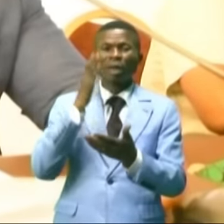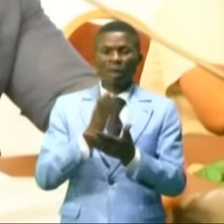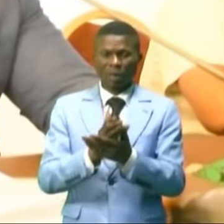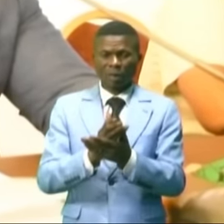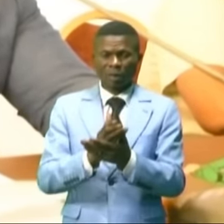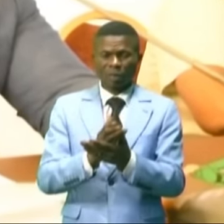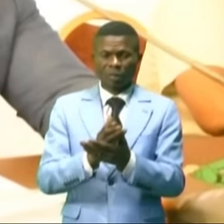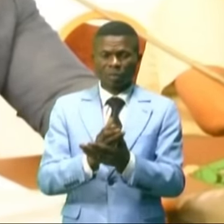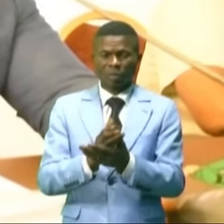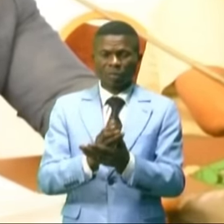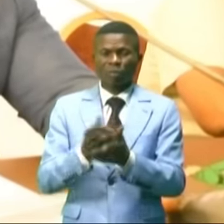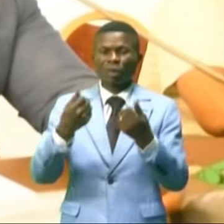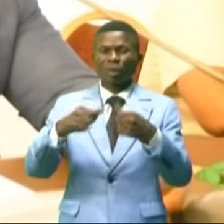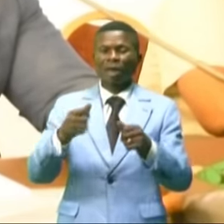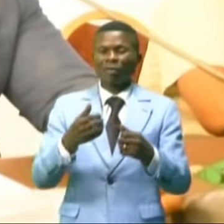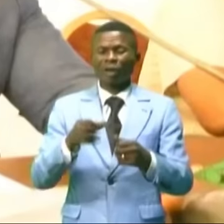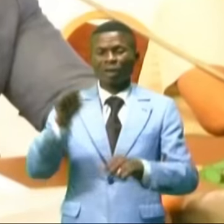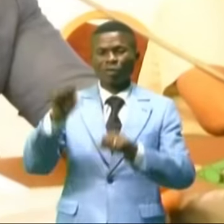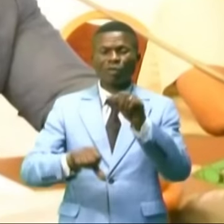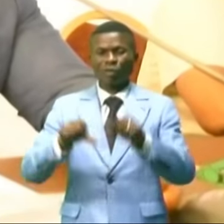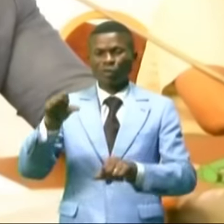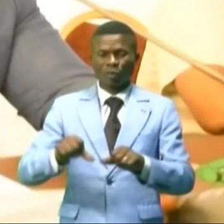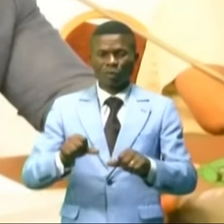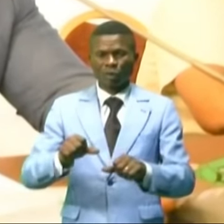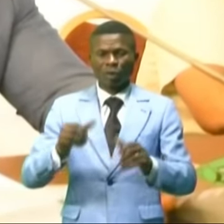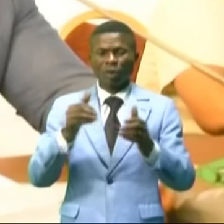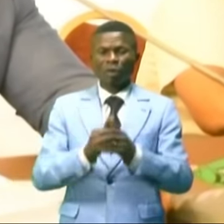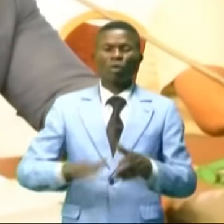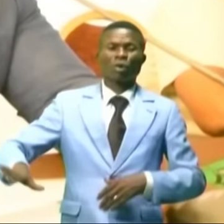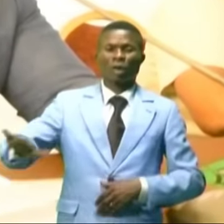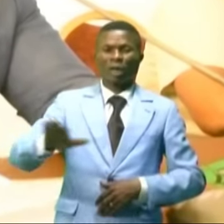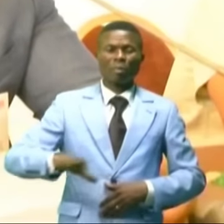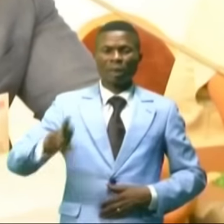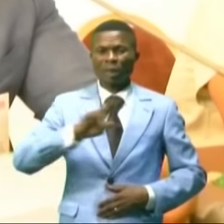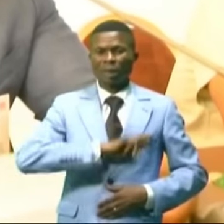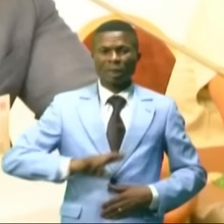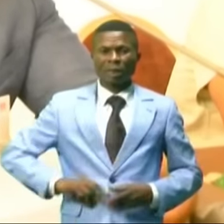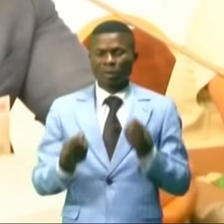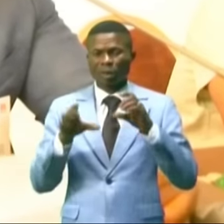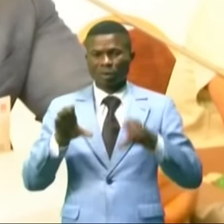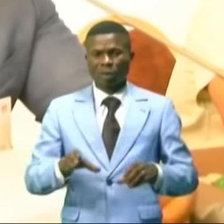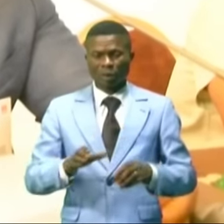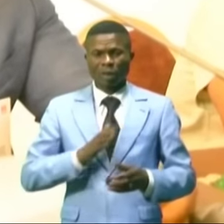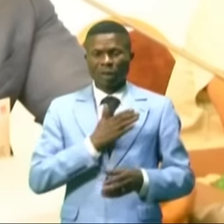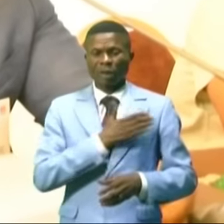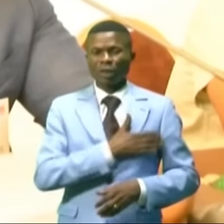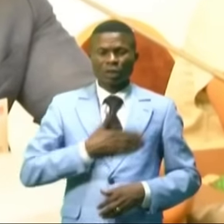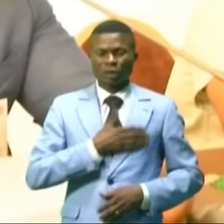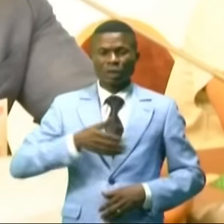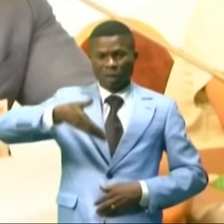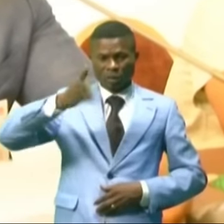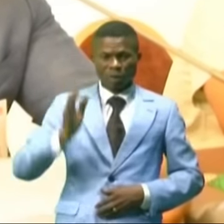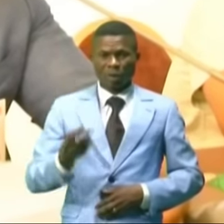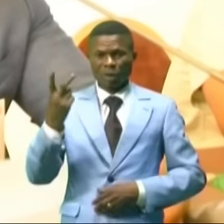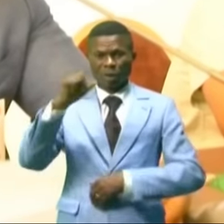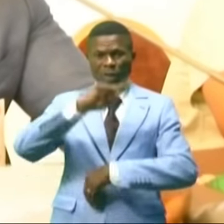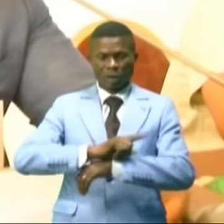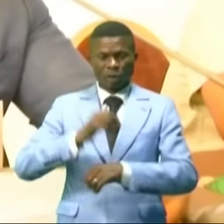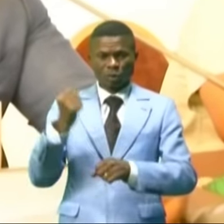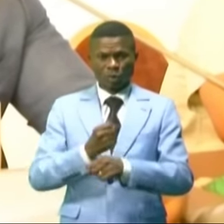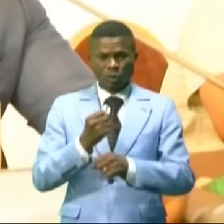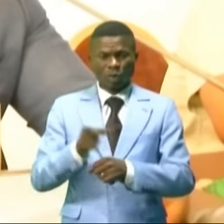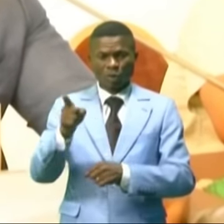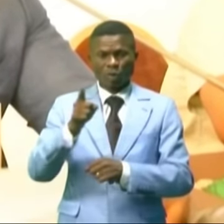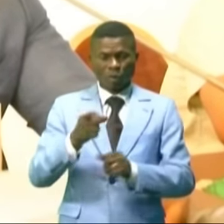sa circulation illicite sur toute l'étendue du territoire national. Chers experts, durant deux jours de travaux, vous avez